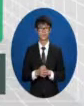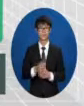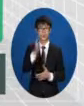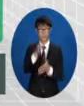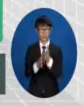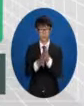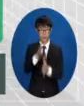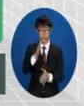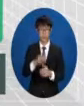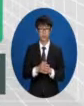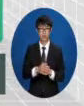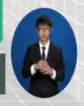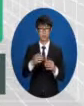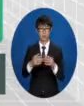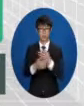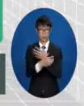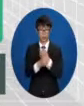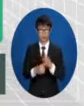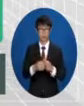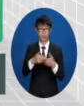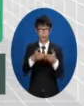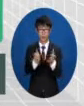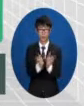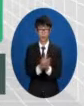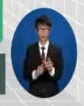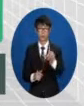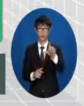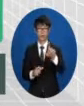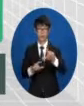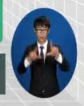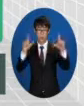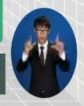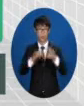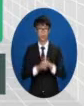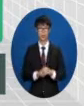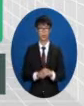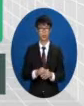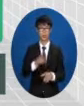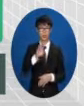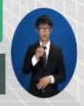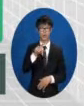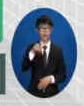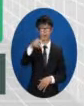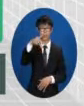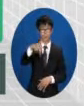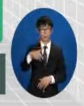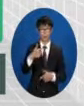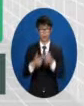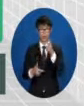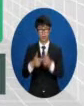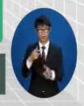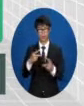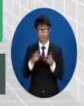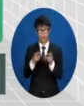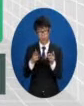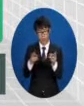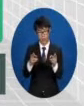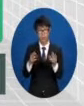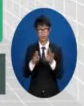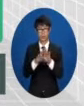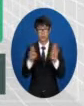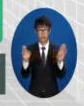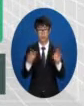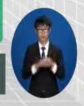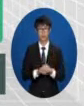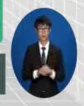천안시 동면 새마을협의회는 지난 15일 녹동 천변에 식재된 벚나무 주변 제초 작업을 실시하고